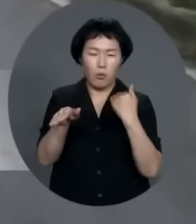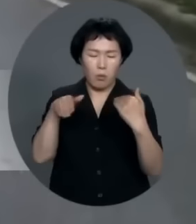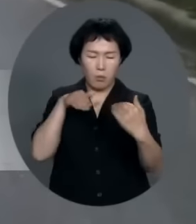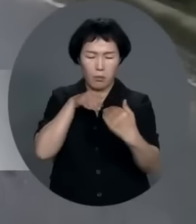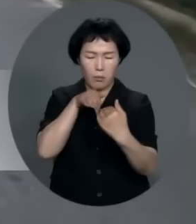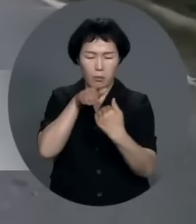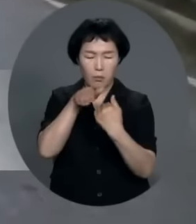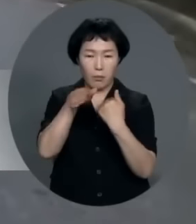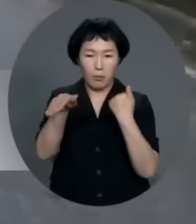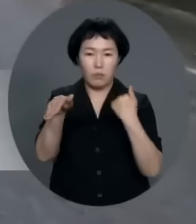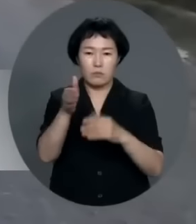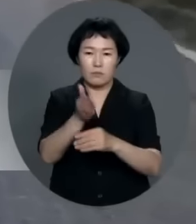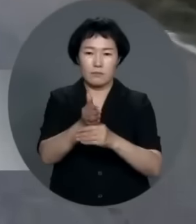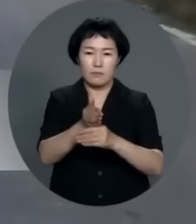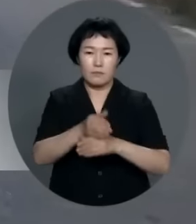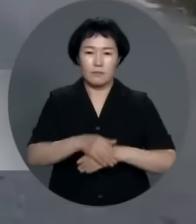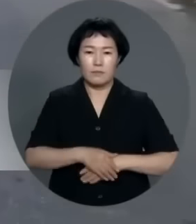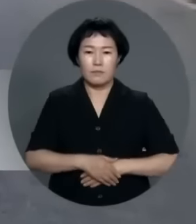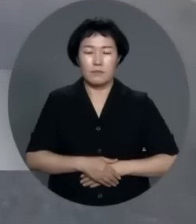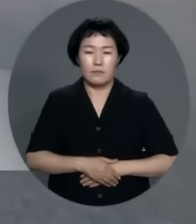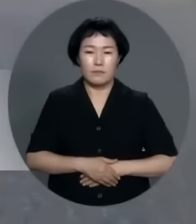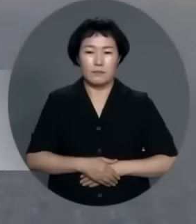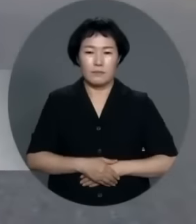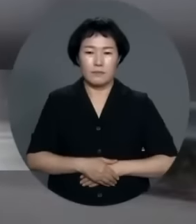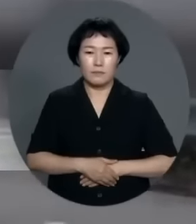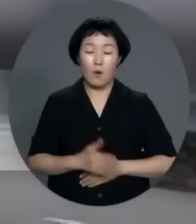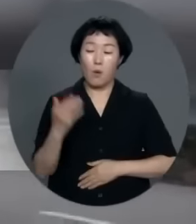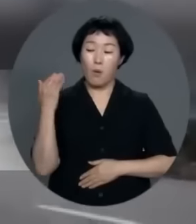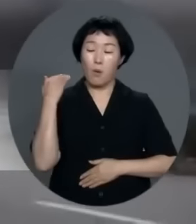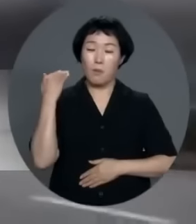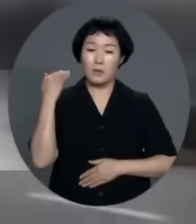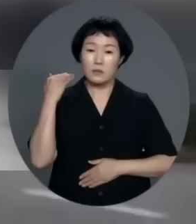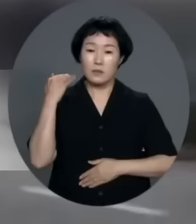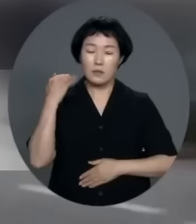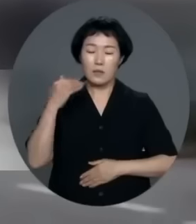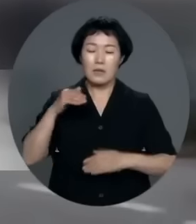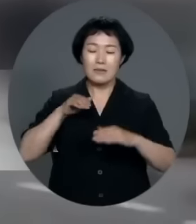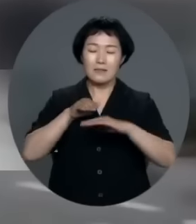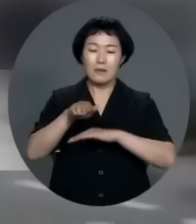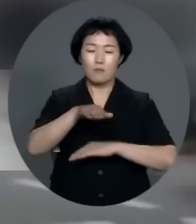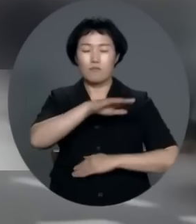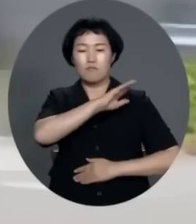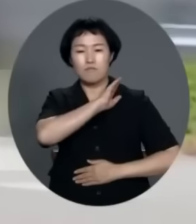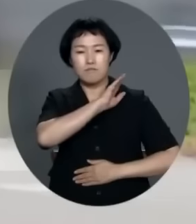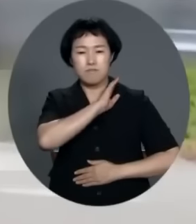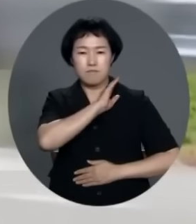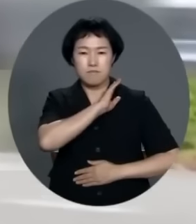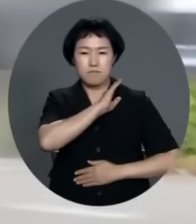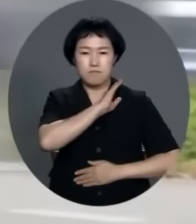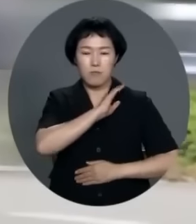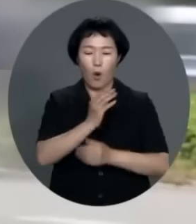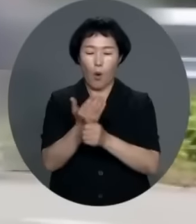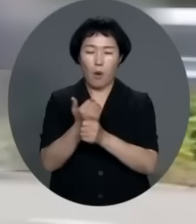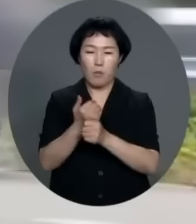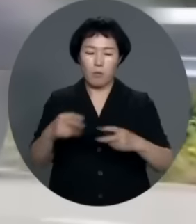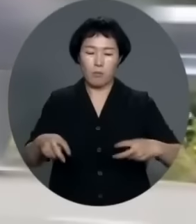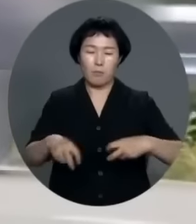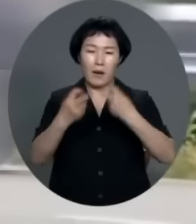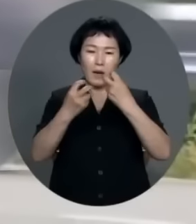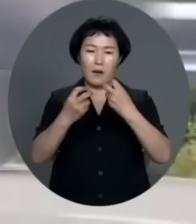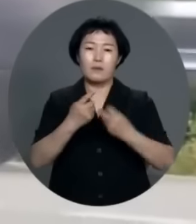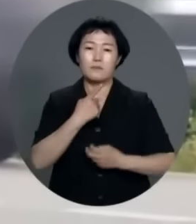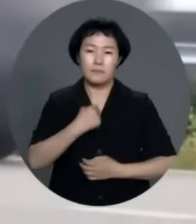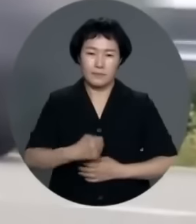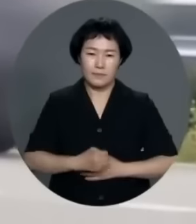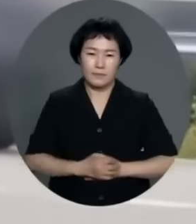서로 아슬아슬하게 비껴갑니다. 얼마 전엔 지나는 승용차를 미처 보지 못하고 화물차와 부딪히는